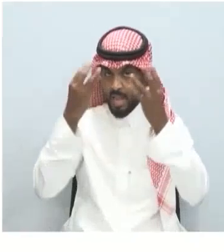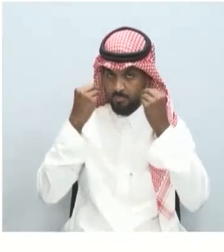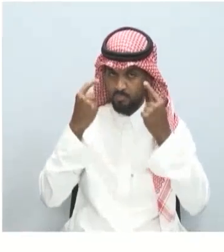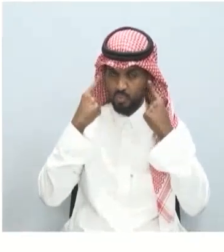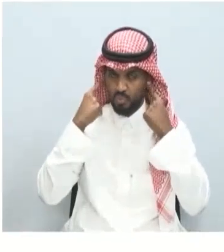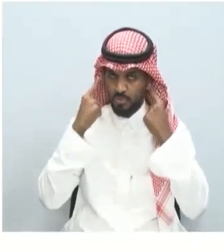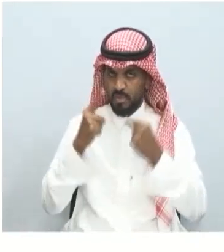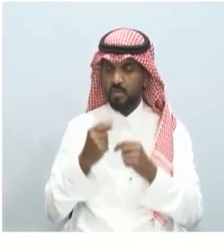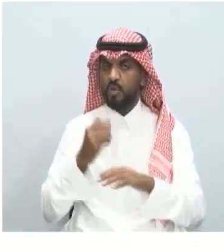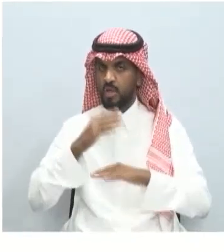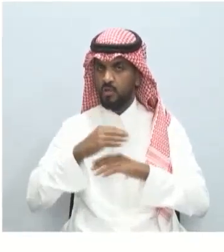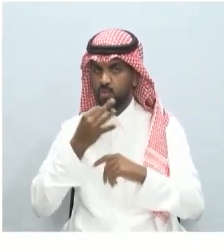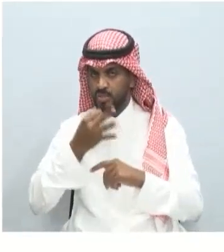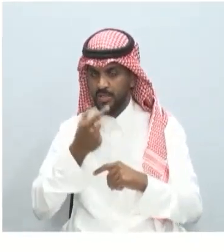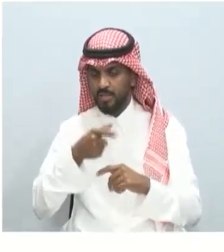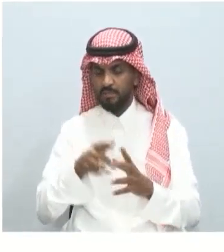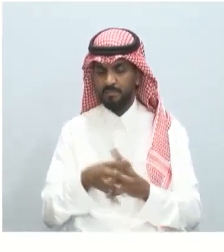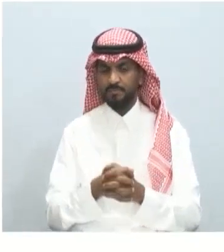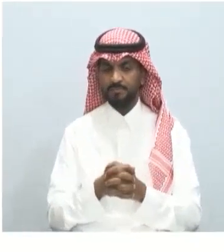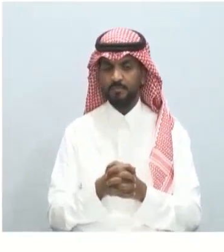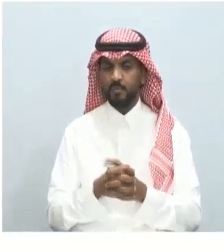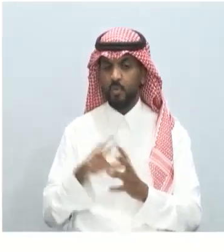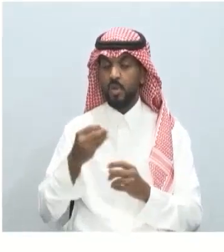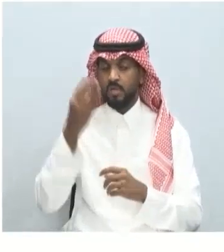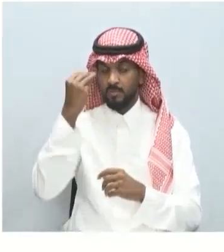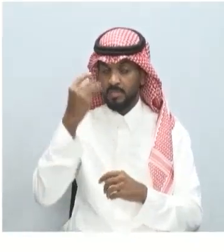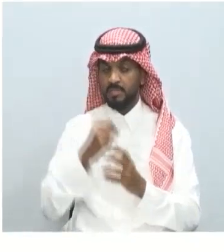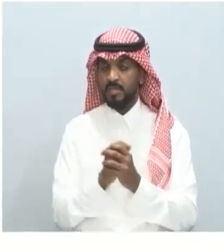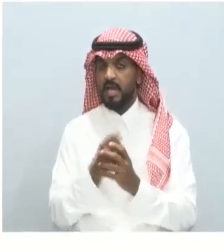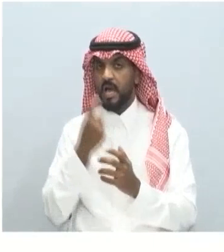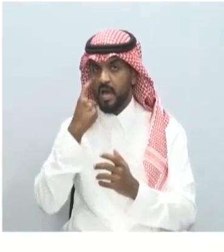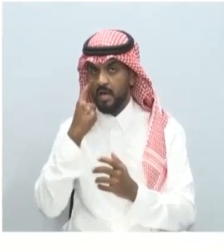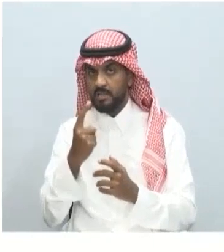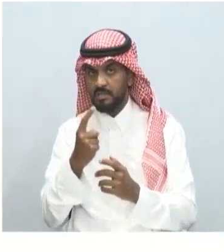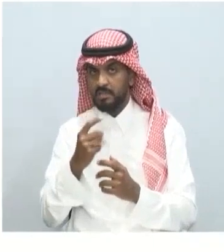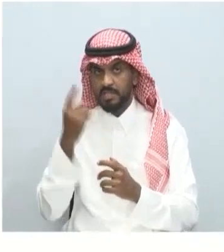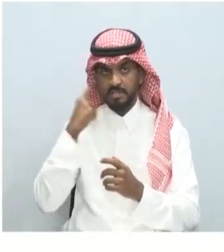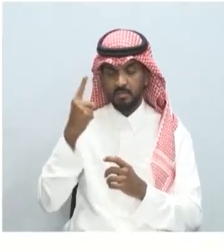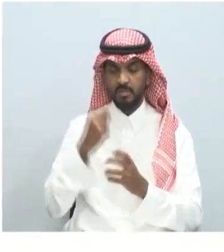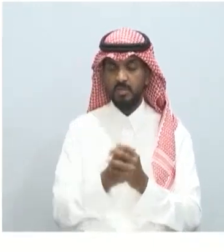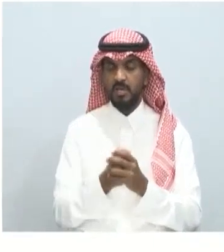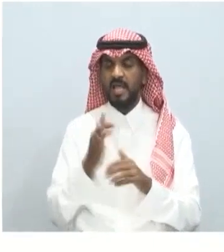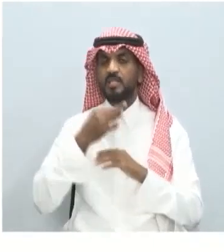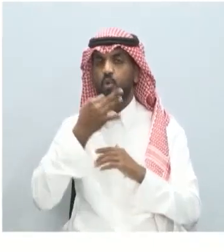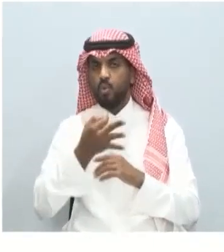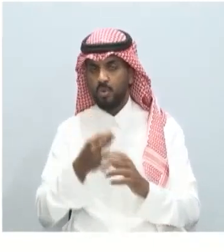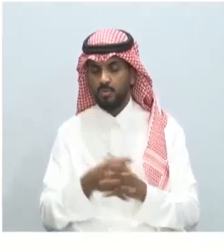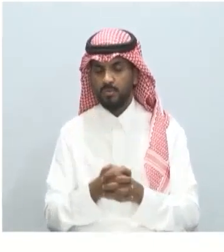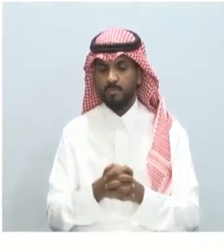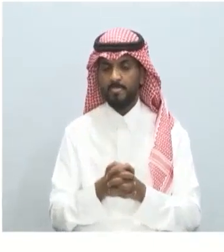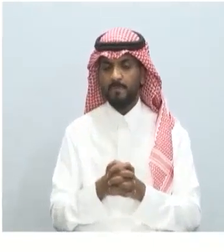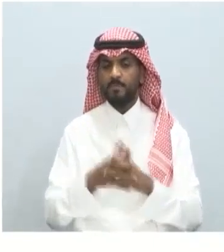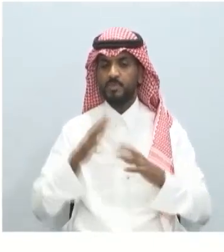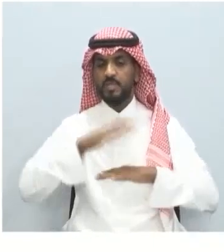كما تتعلم حسن الحديث وليعلم الناس انك احرص على ان تسمع منهم منك على ان تقول ومن حسن